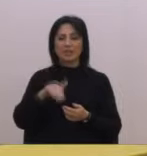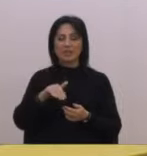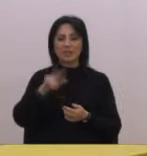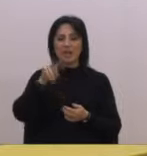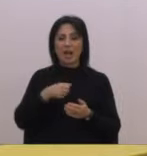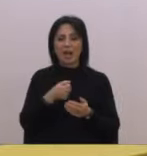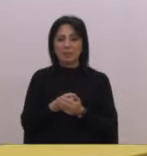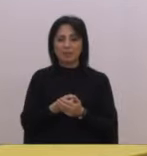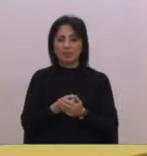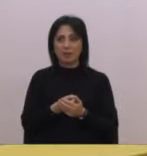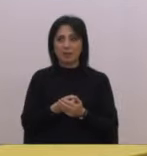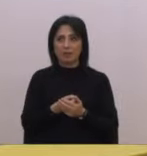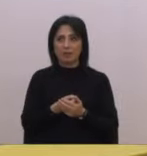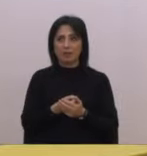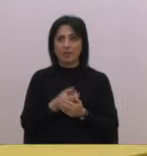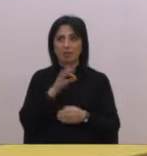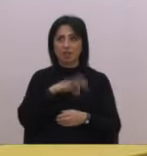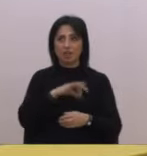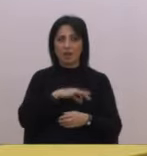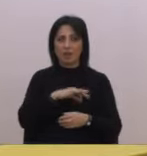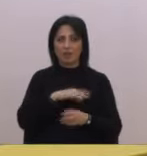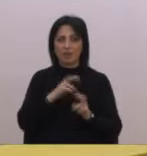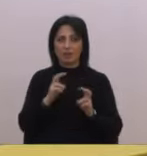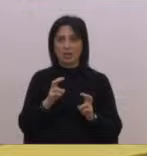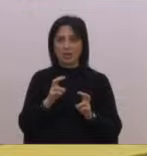50,000 ლარამდე შეღავათიანი